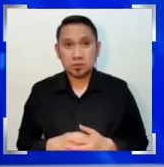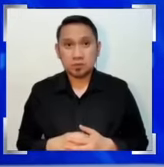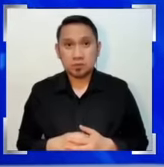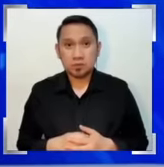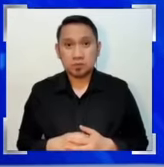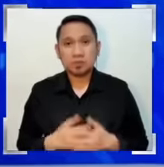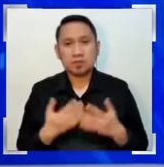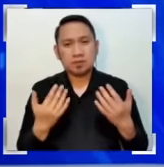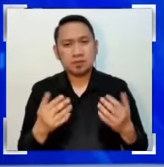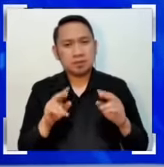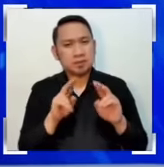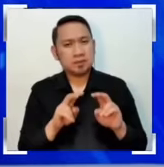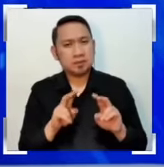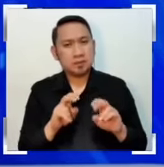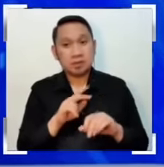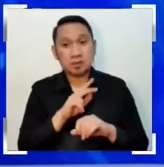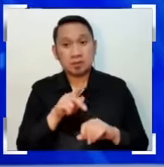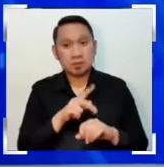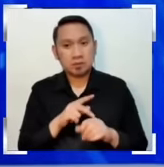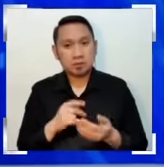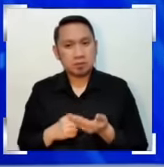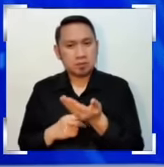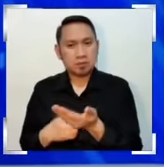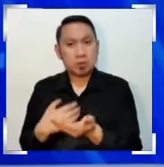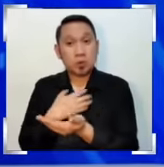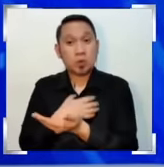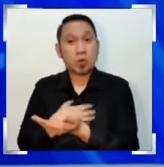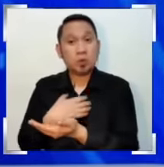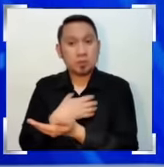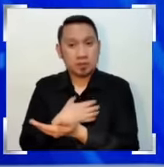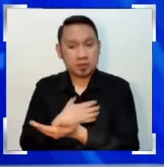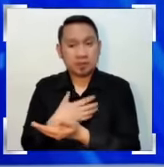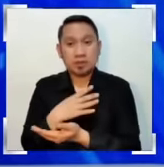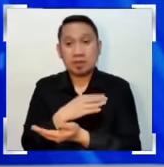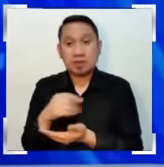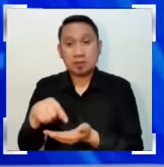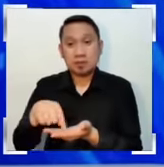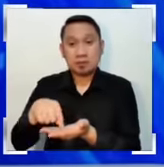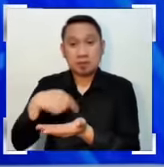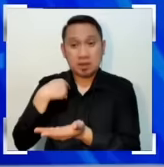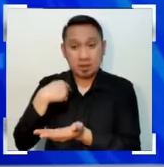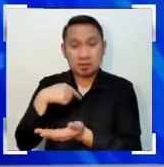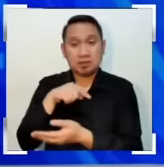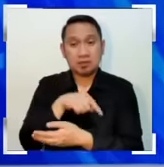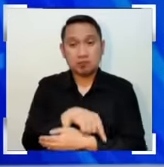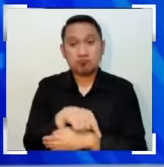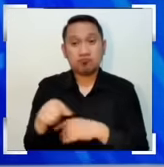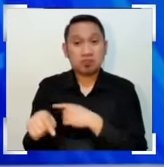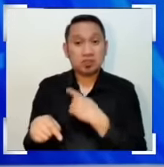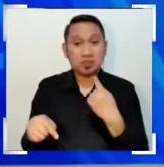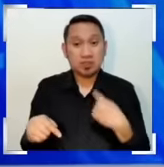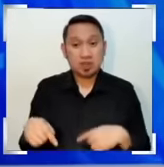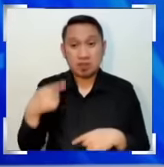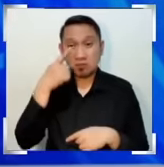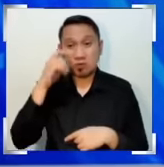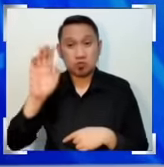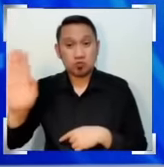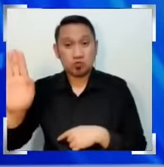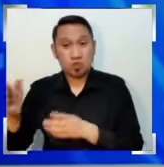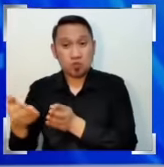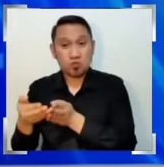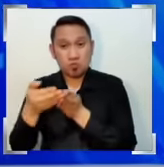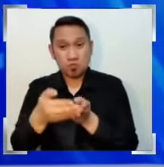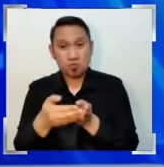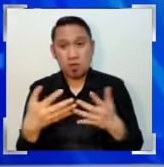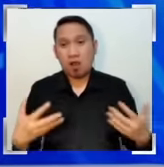Pinag-aaralan na ng Pilipinas na maghain ng reklamo at pagbayarin ng danyos ang China kasunod ng pagbangga ng barko dito sa resupply